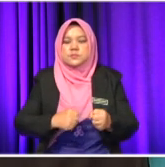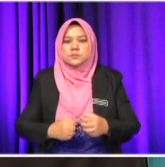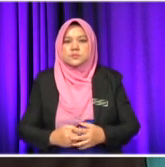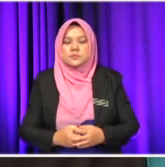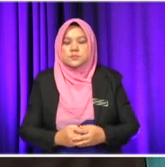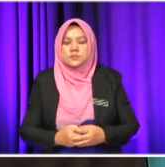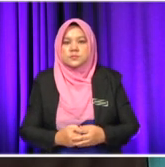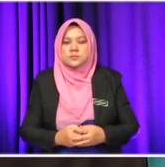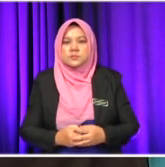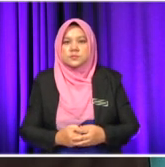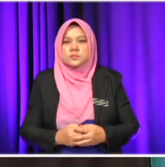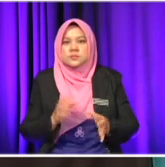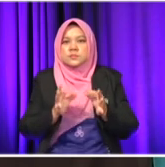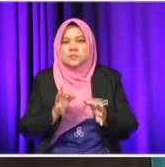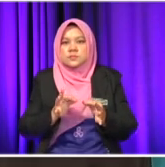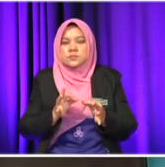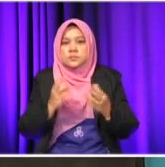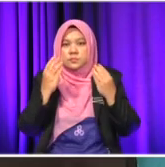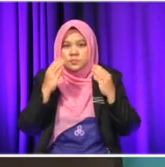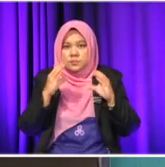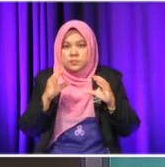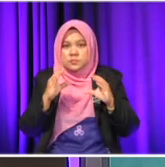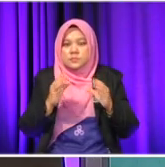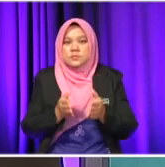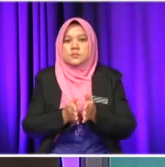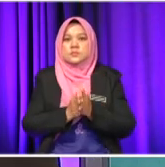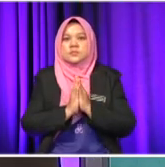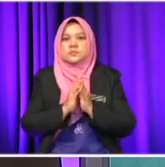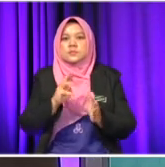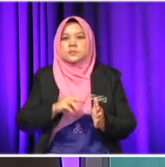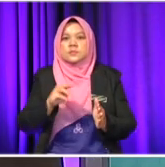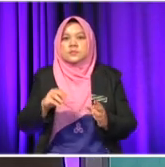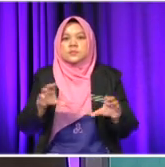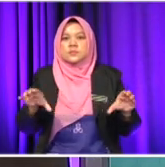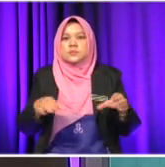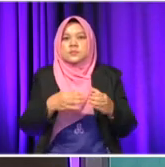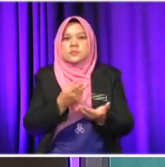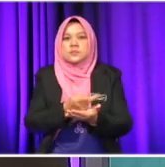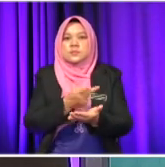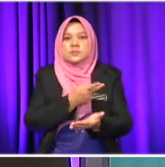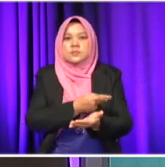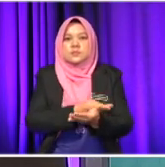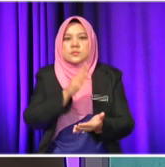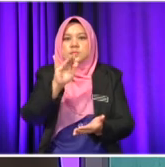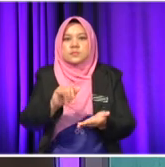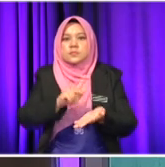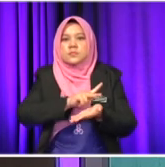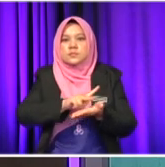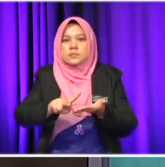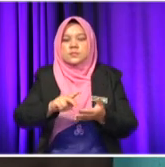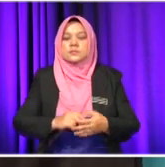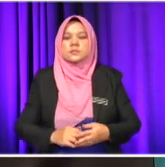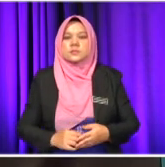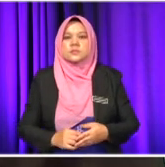persembahan kalau cek gula oke cek kumohon sangat murid-murid Buatlah dalam bentuk karangan yang kemas oke yang